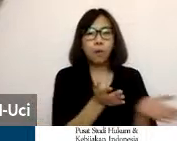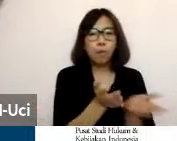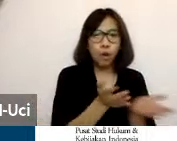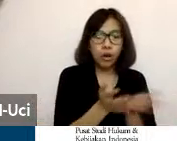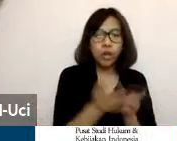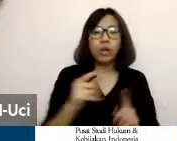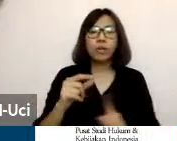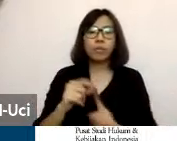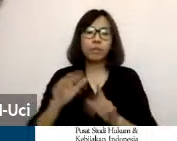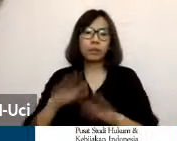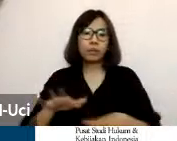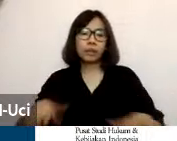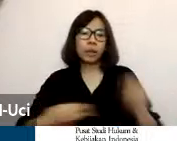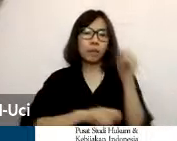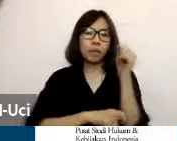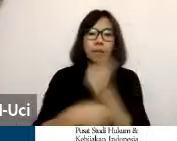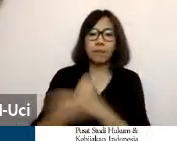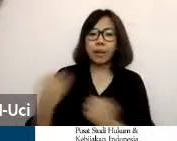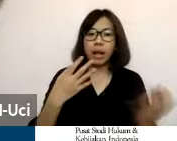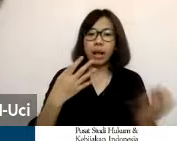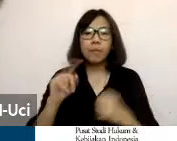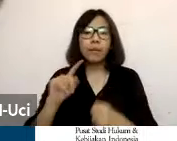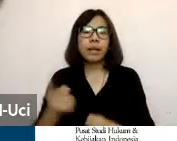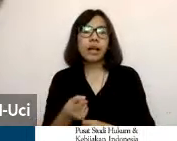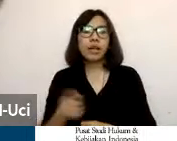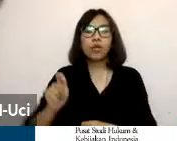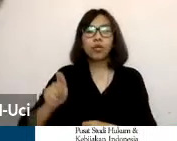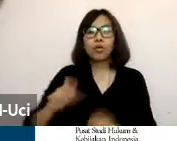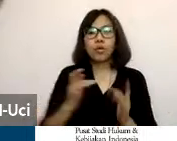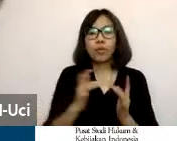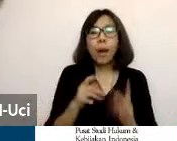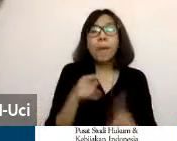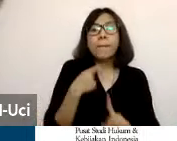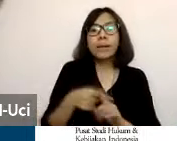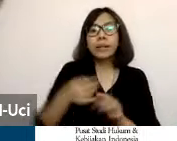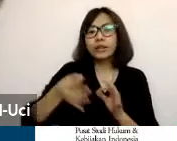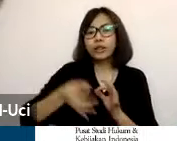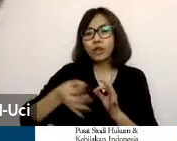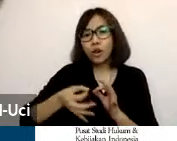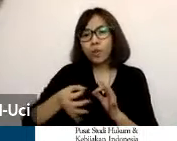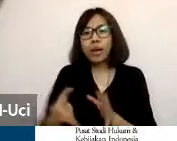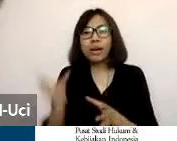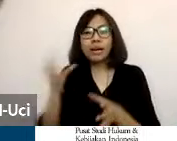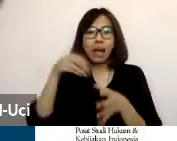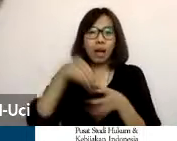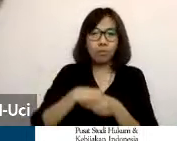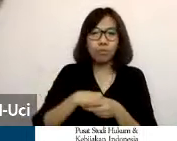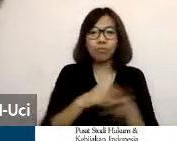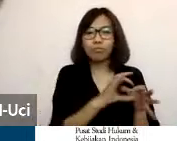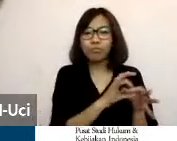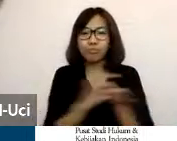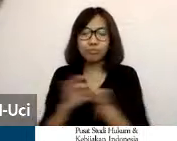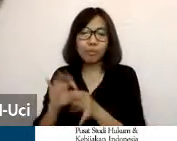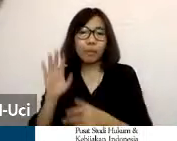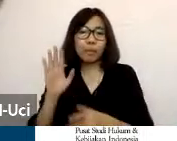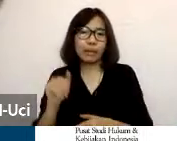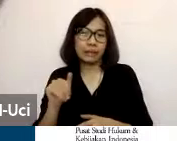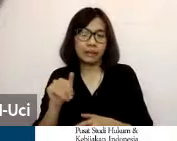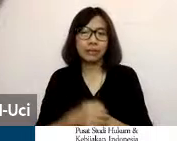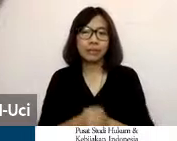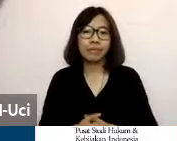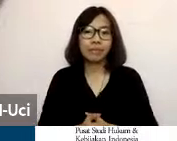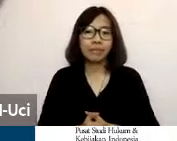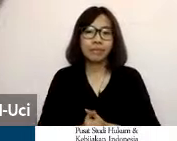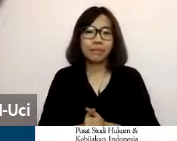peserta penanggap dari hukum online dan juga juru bahasa isyarat yang masih bergabung di ruang virtual ini